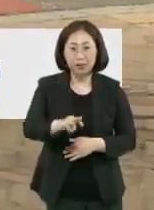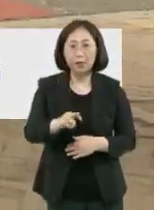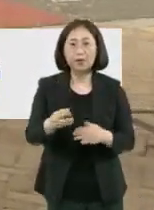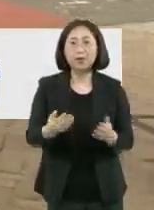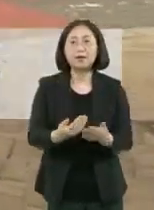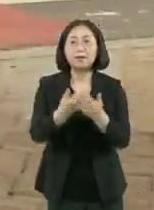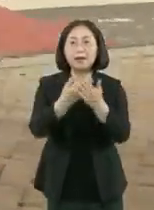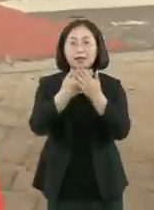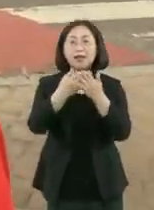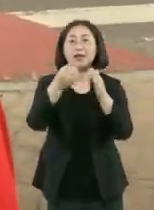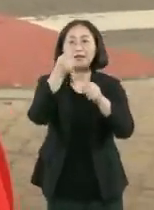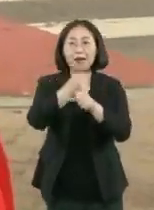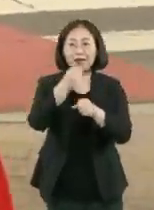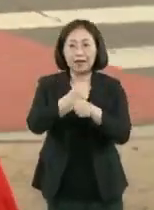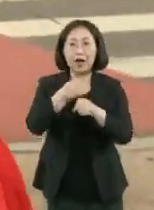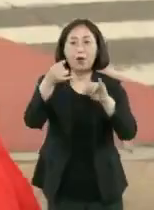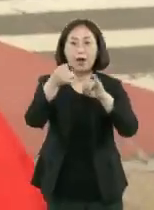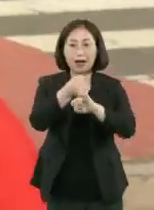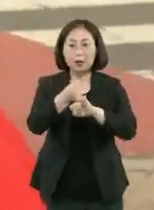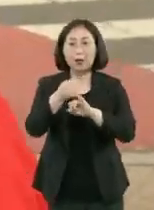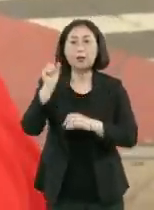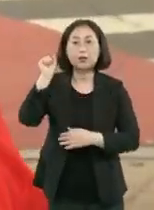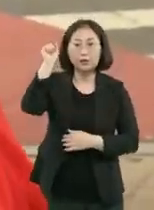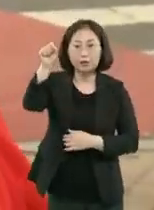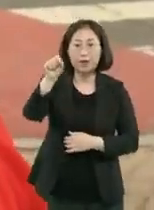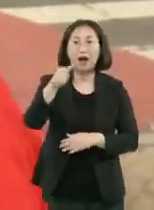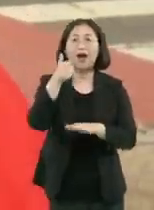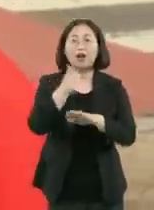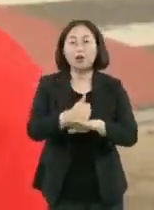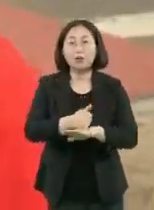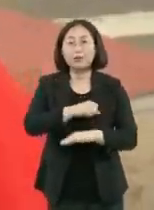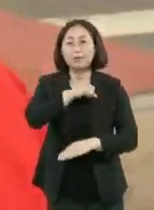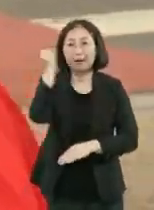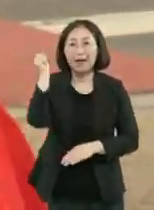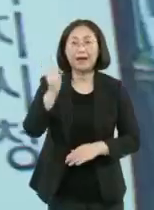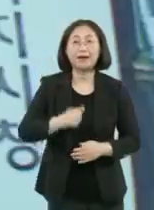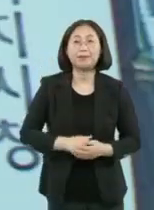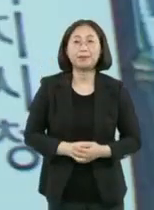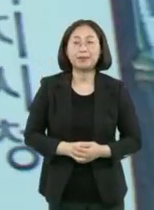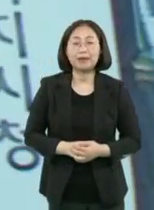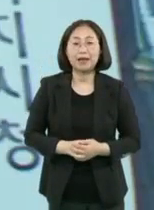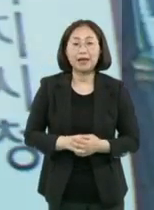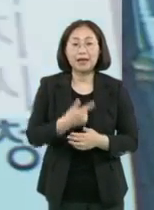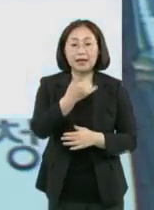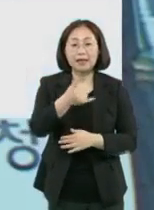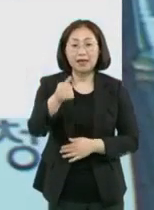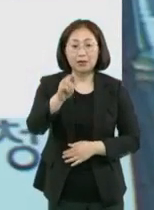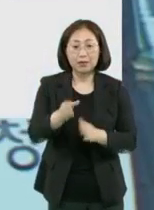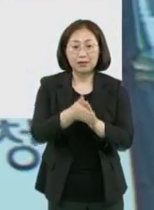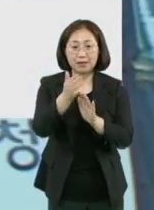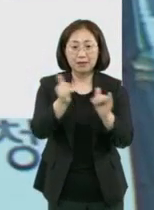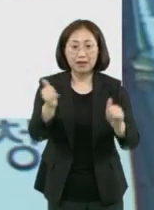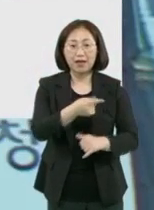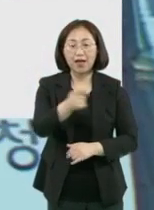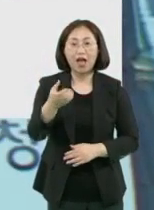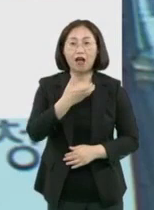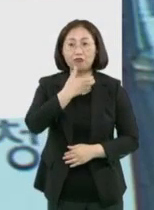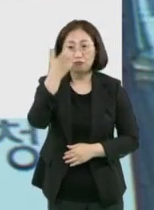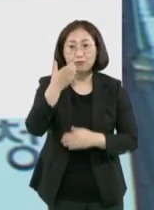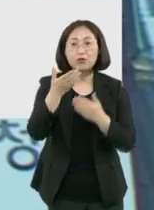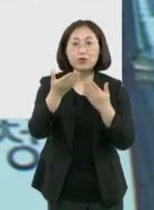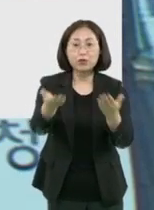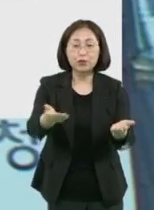세종시를 약속하며 리턴 매치를 벌여 결국 당선을 거머쥐었습니다. 세종 시민들에게 꿈을 불러일으켜